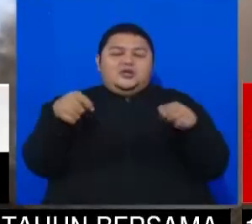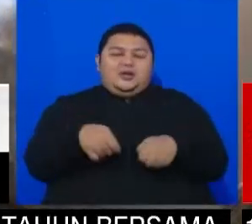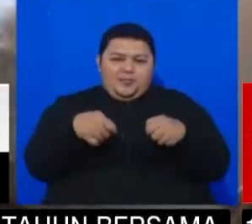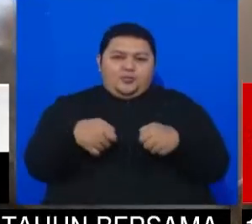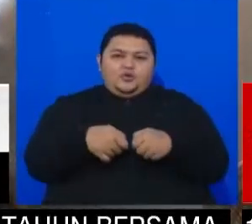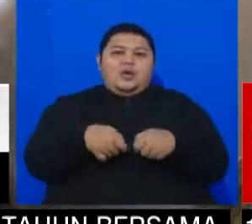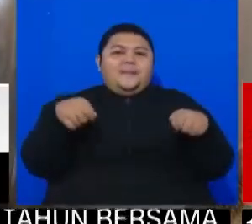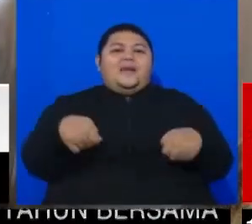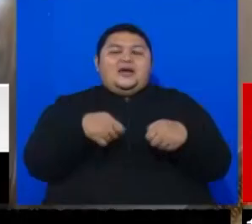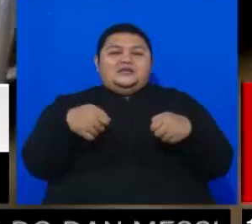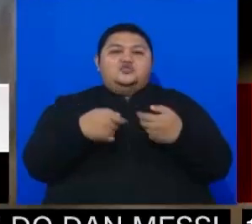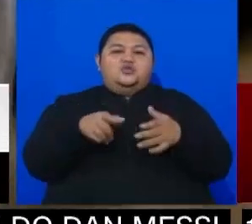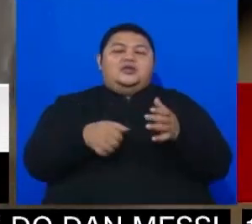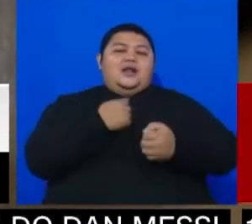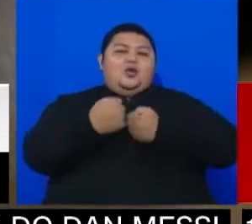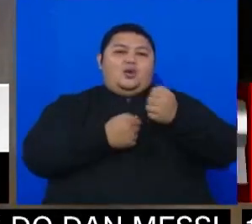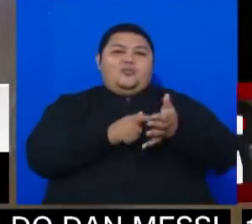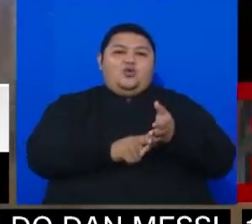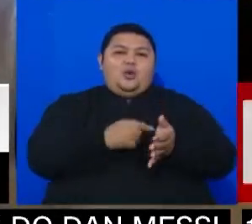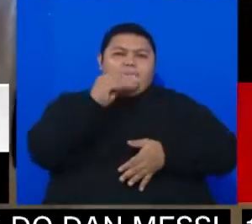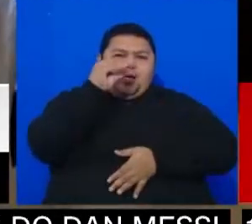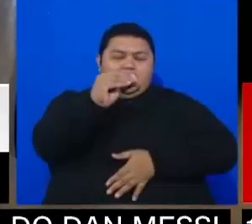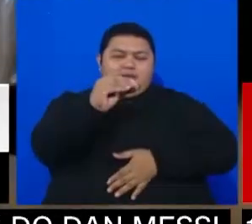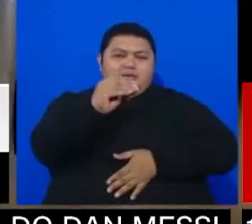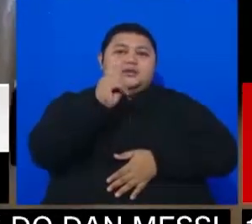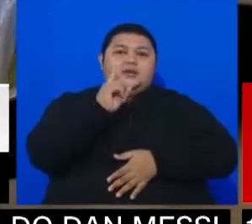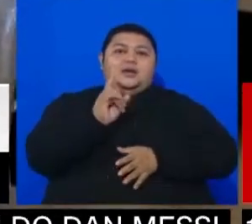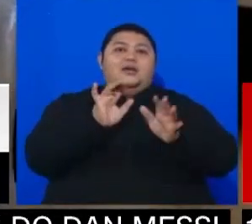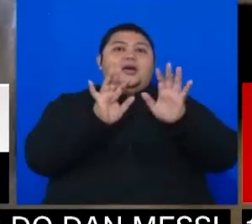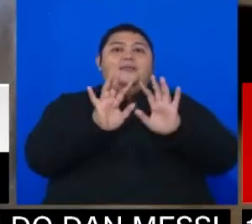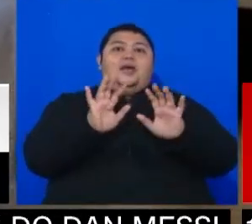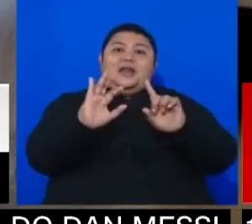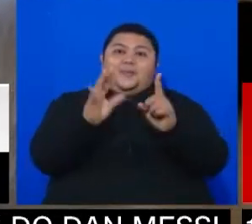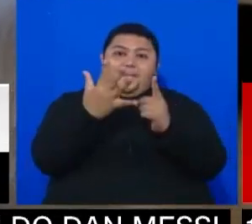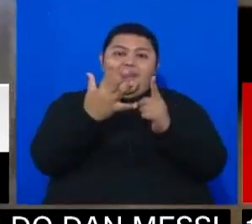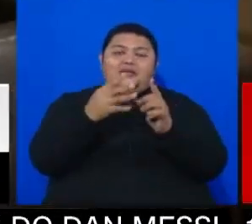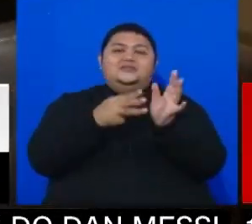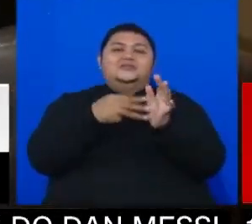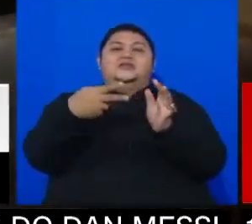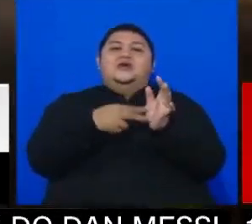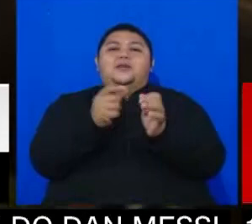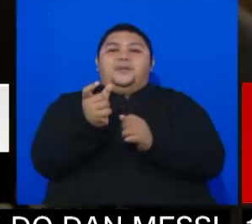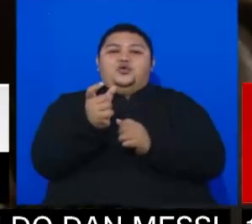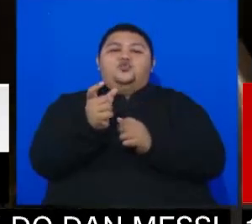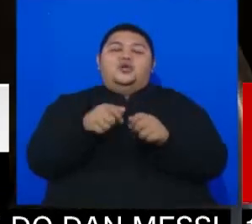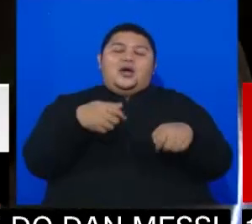dari memasak sudah dilakukan sejak pagi. Karena ada lebih dari 15 menu masakan yang akan kami